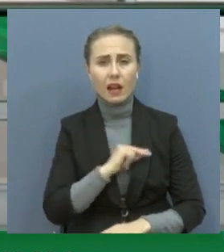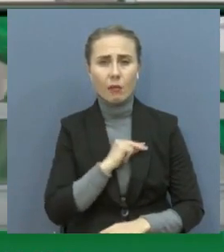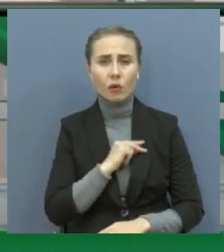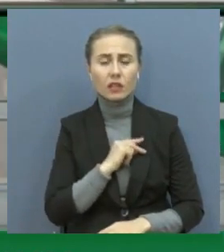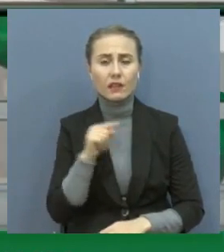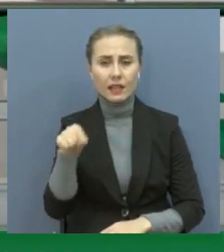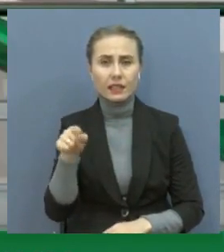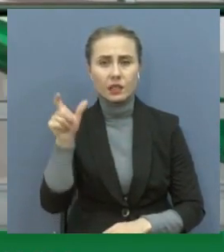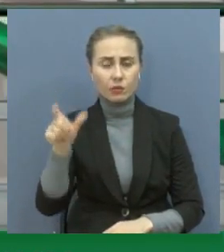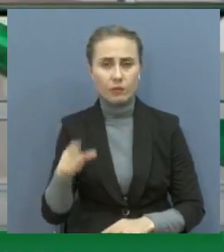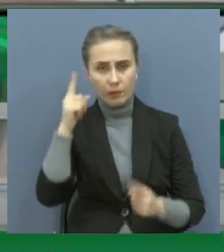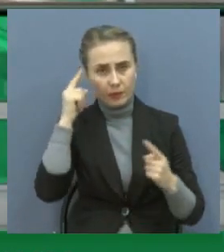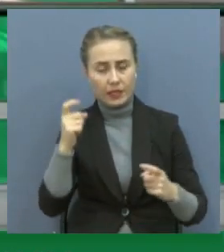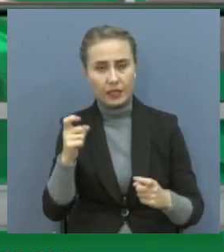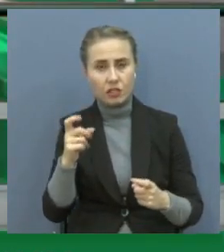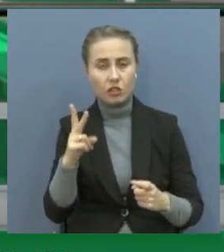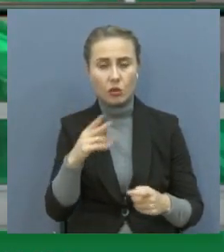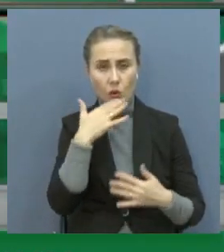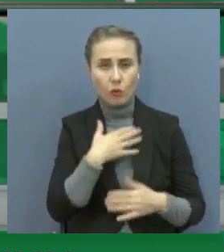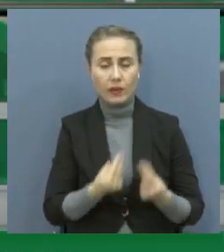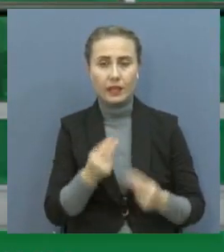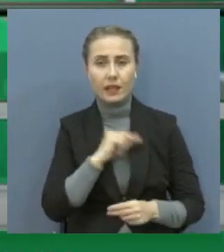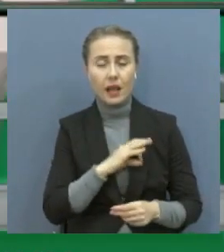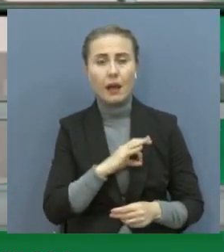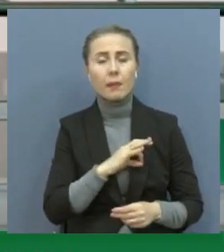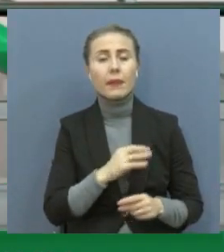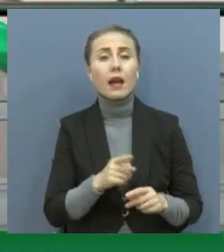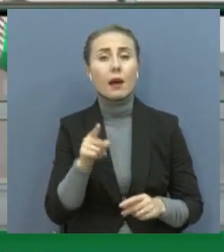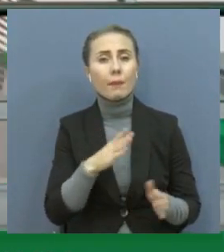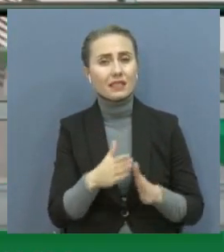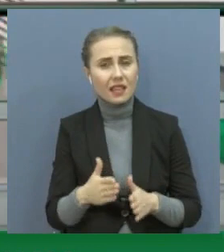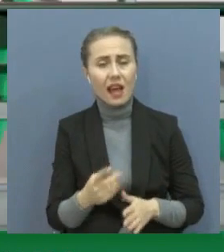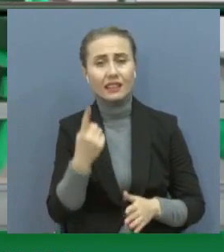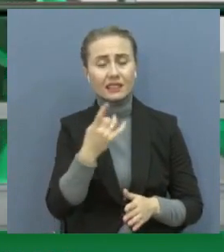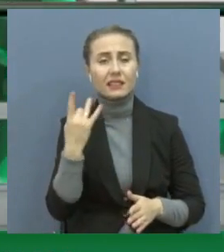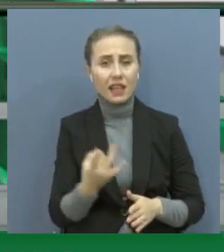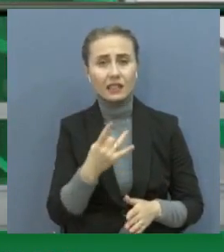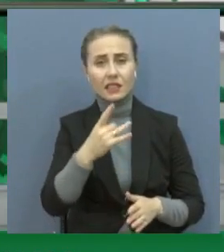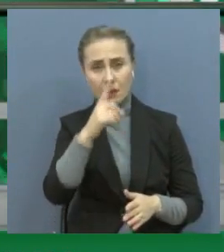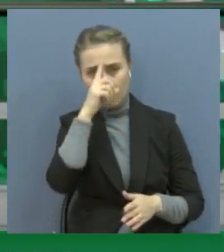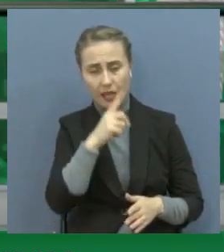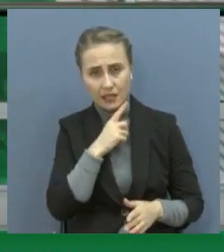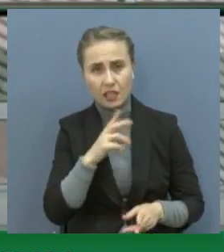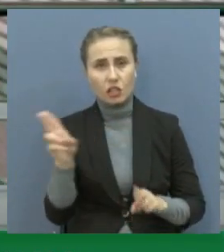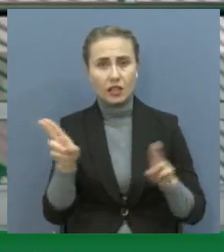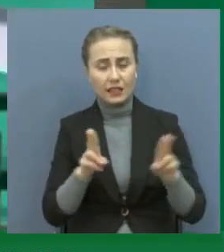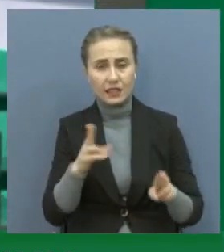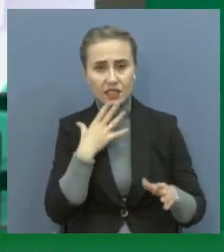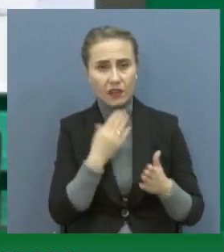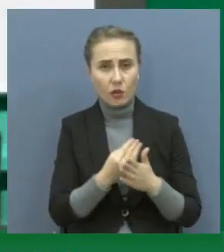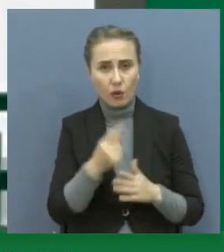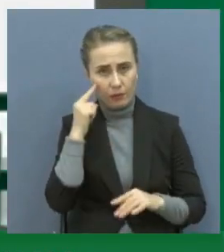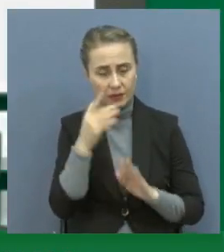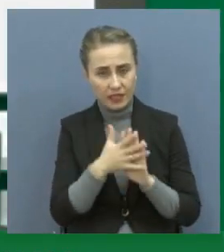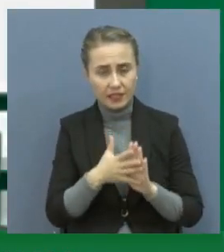человека? Вообще, с ними надо работать постоянно. Вот хотя бы раз в месяц надо, чтобы они контролировали свое состояние.